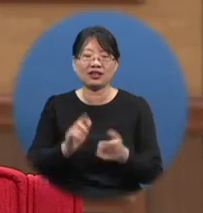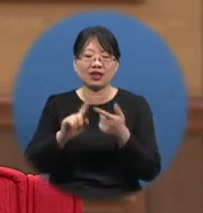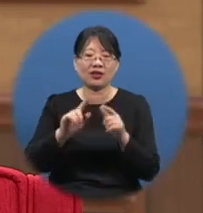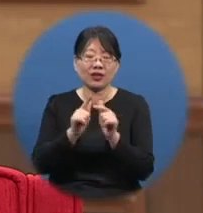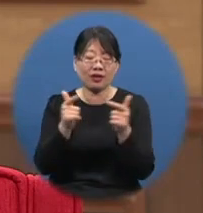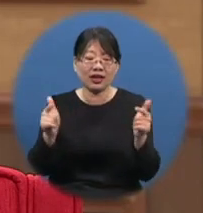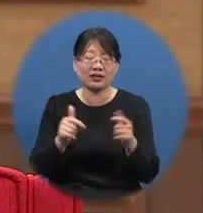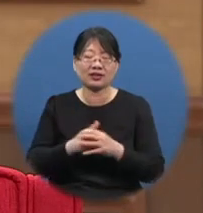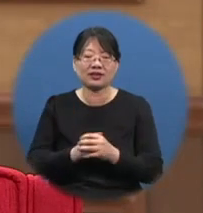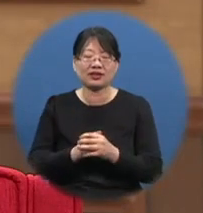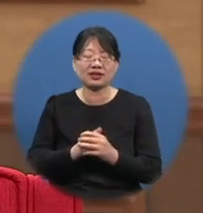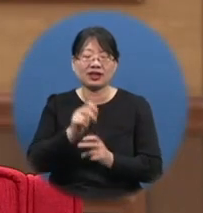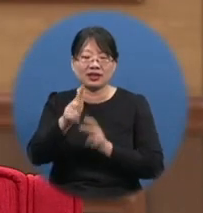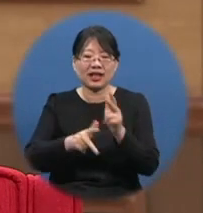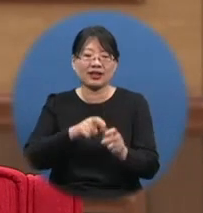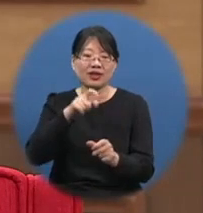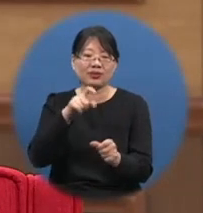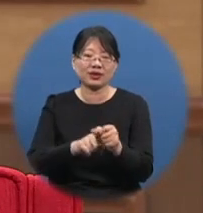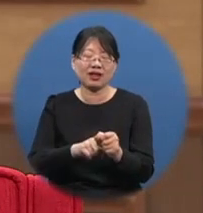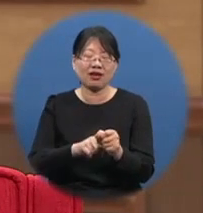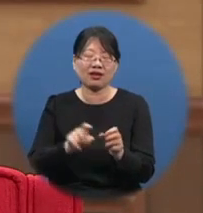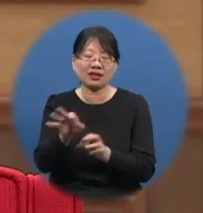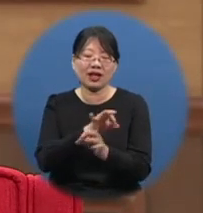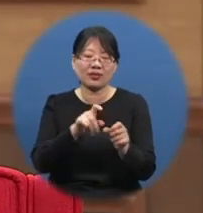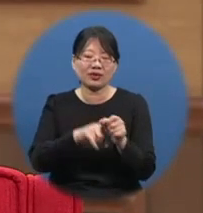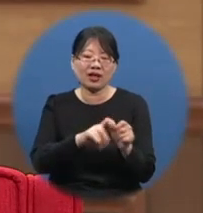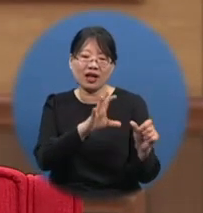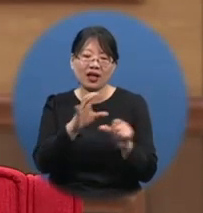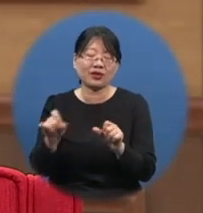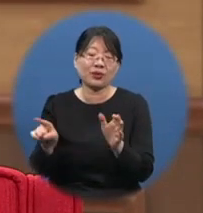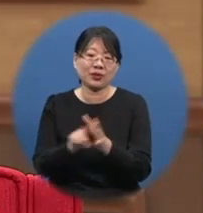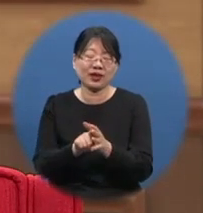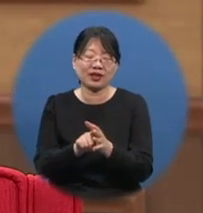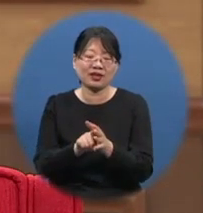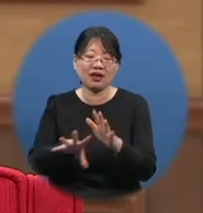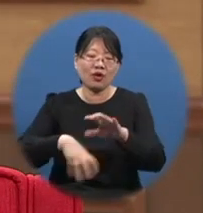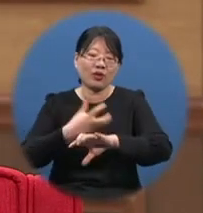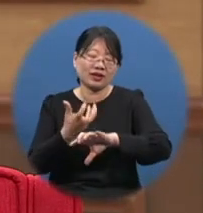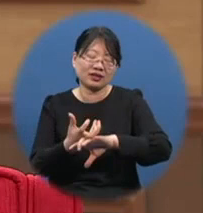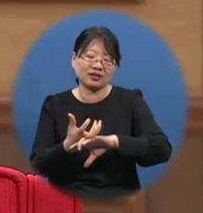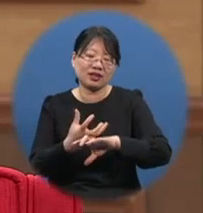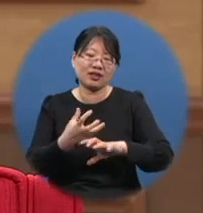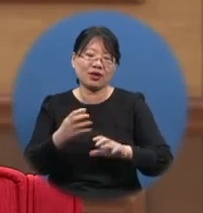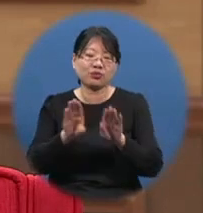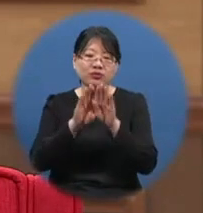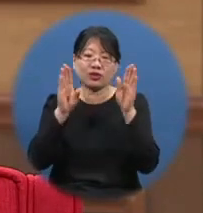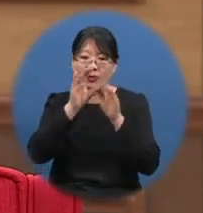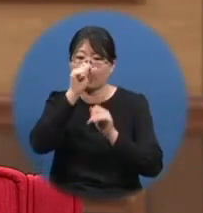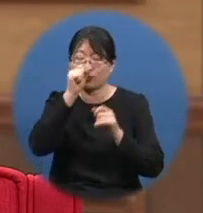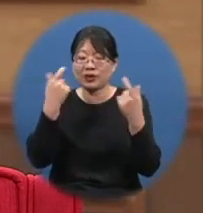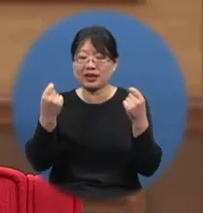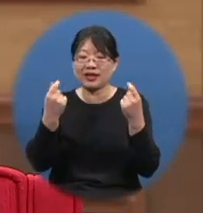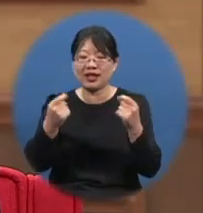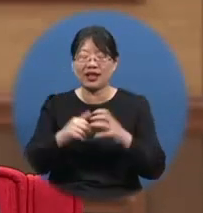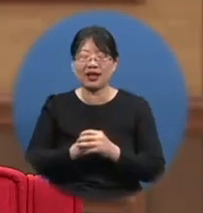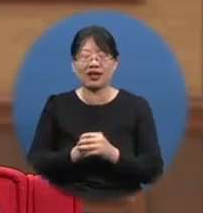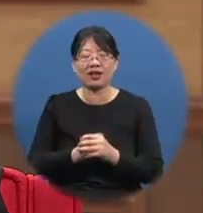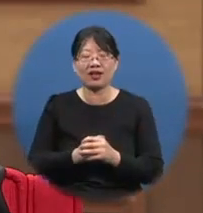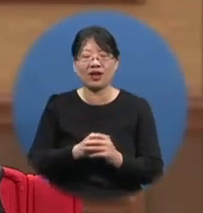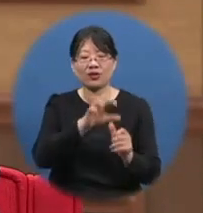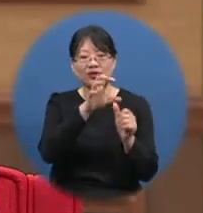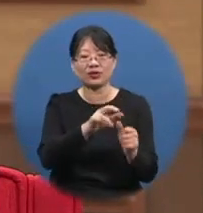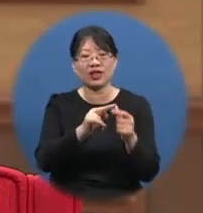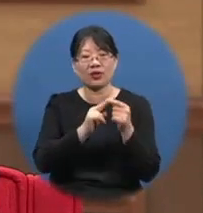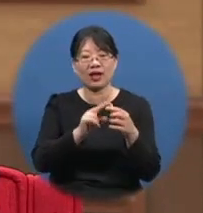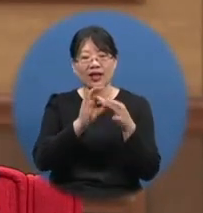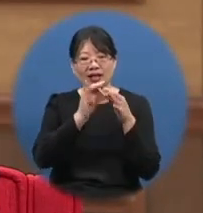것도 산업적, 상업적 활용을 위해서는 획기적으로 문을 좀 열어야 된다. 그게 규제하고